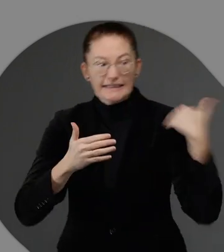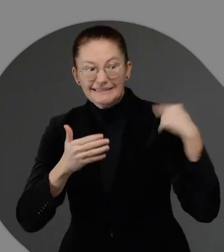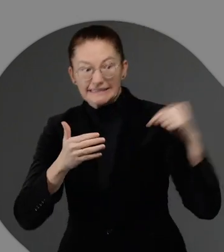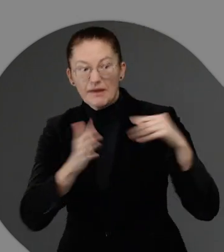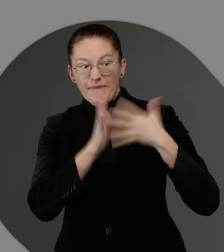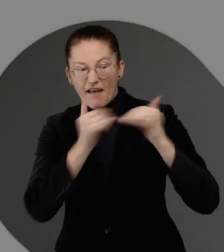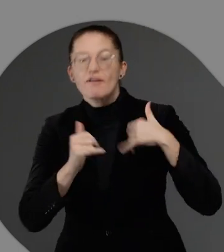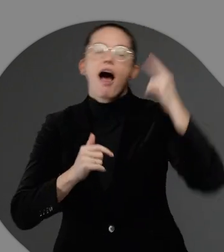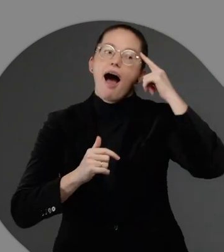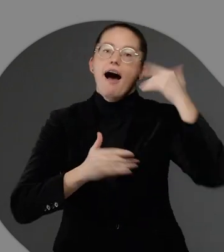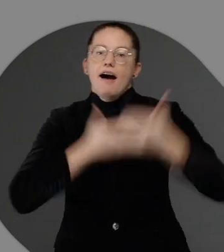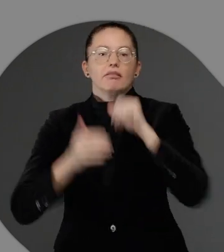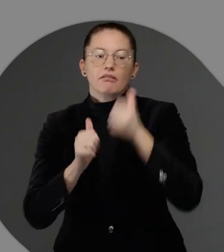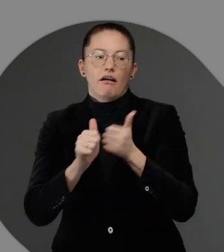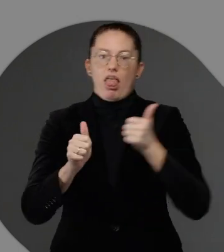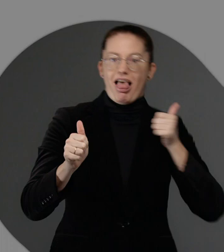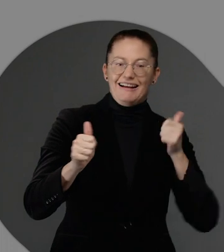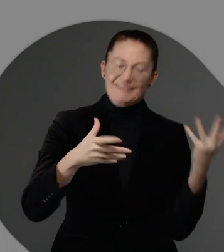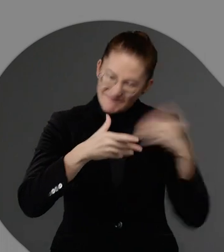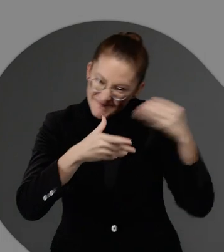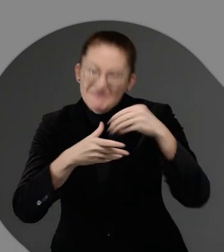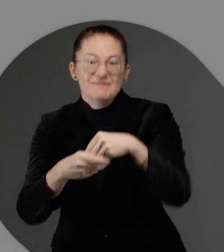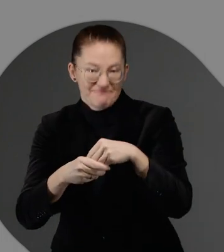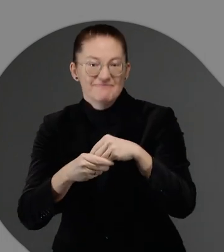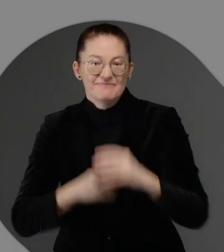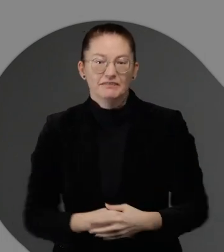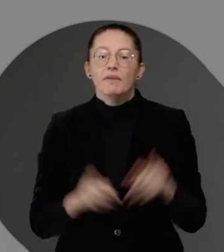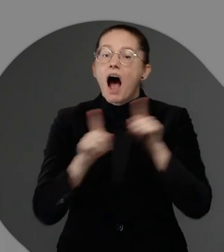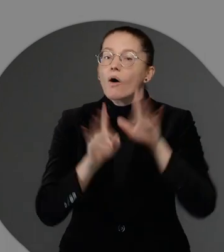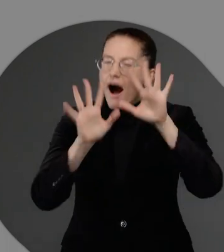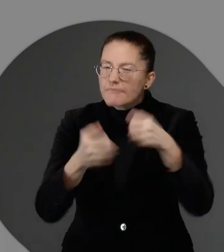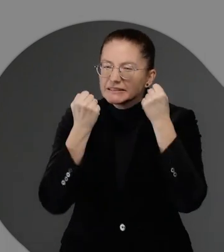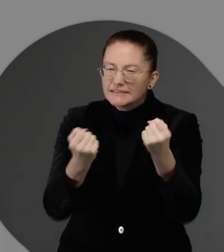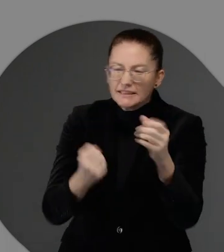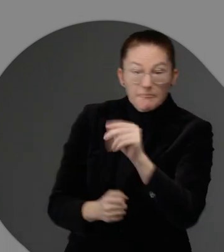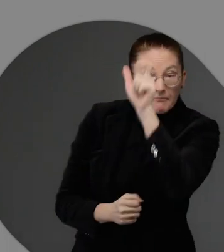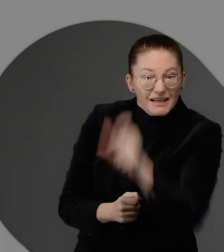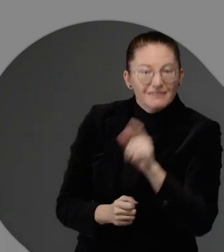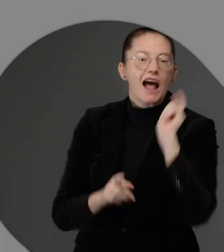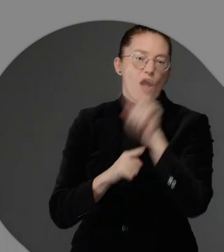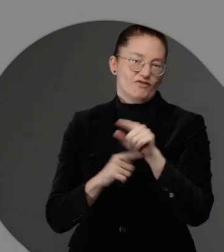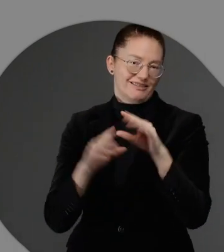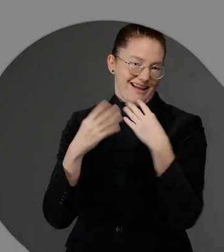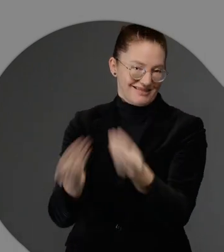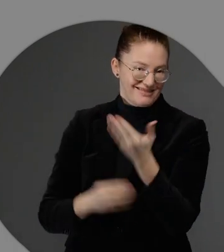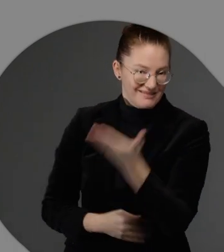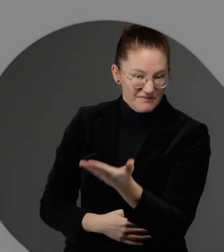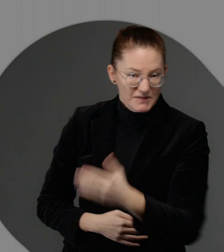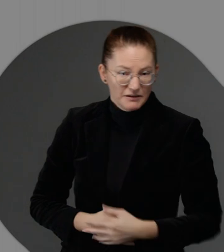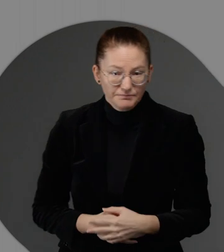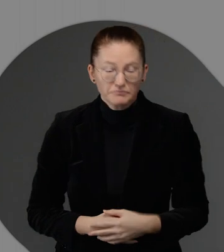sicherstellt, dass es in der Hitze des Projektalltags nicht ins Hintertreffen gerät. Sichern Sie sich bei Ihren AuftragnehmerInnen